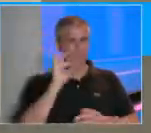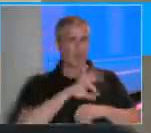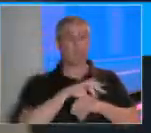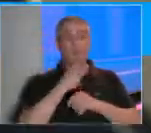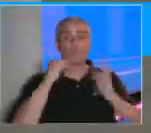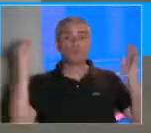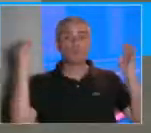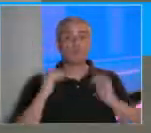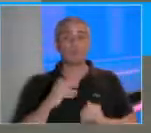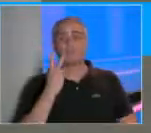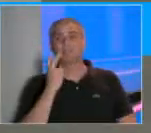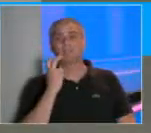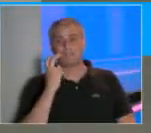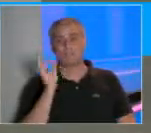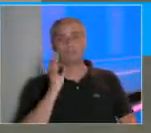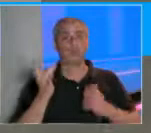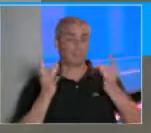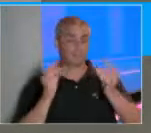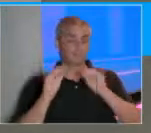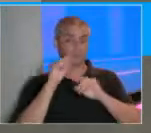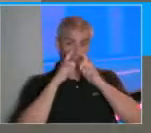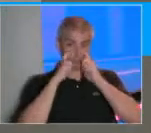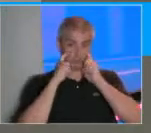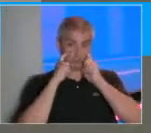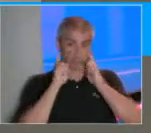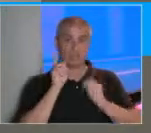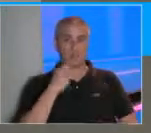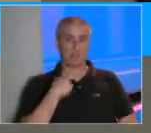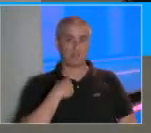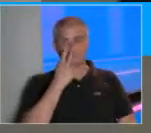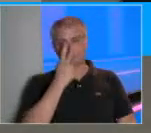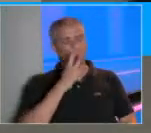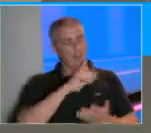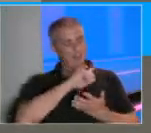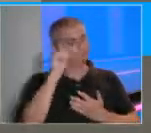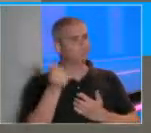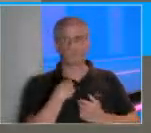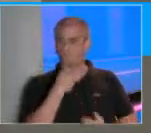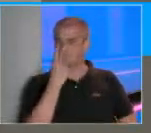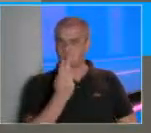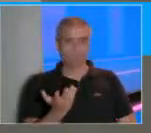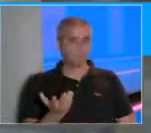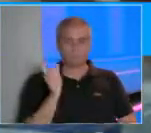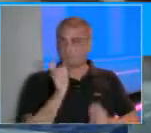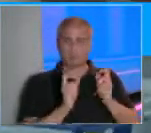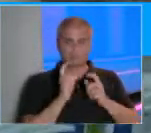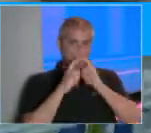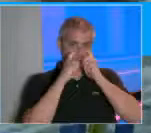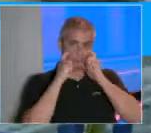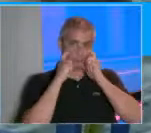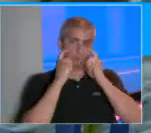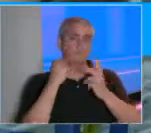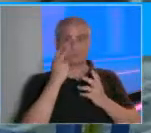מוריד כדי 20% ההדבקה, שימוש במסכה, אבל אנחנו, אני מסתכל מסביב ואני רואה אנשים בלי מסכות, ואני